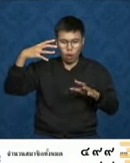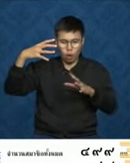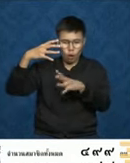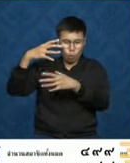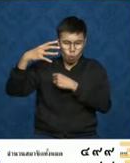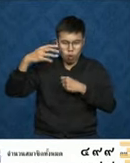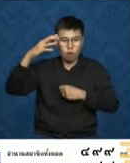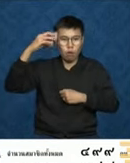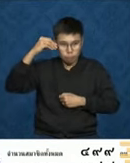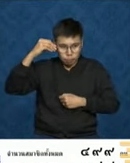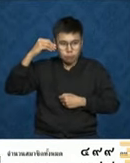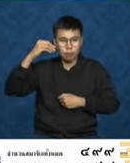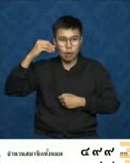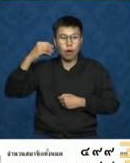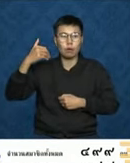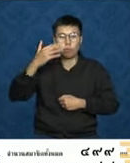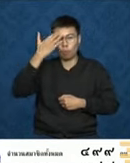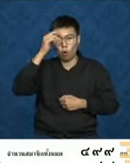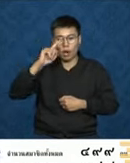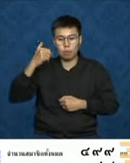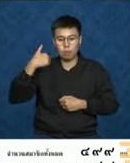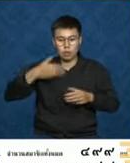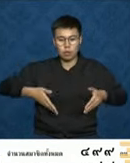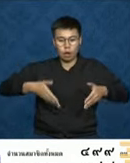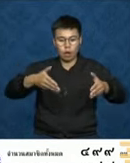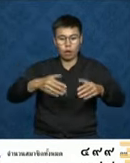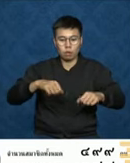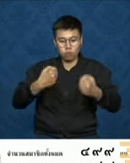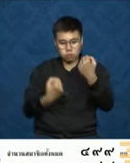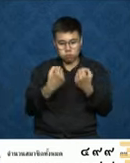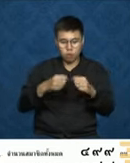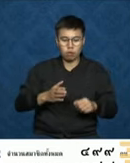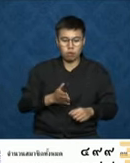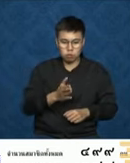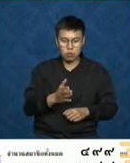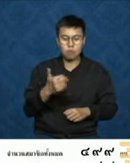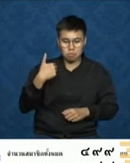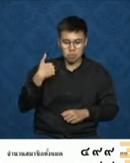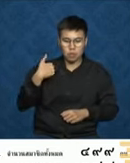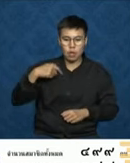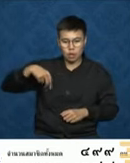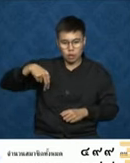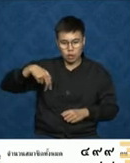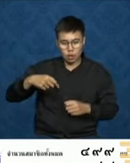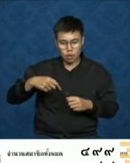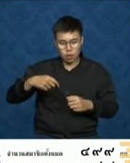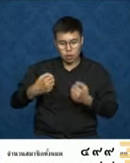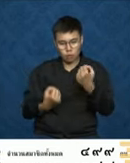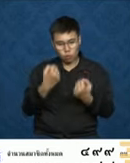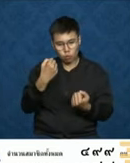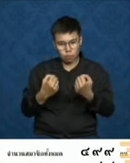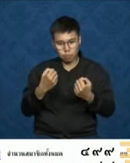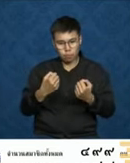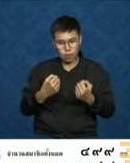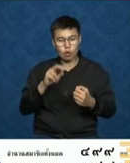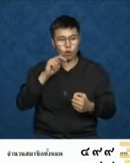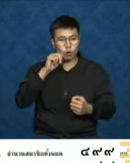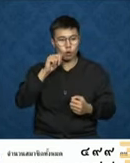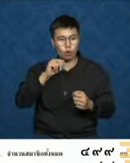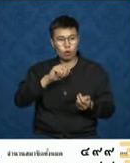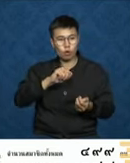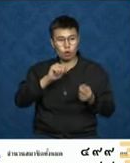นี้เป็นเส้นที่พี่น้องสัญจรไปมาเป็นจำนวนมากนะครับทั้งอ่ามีผู้ที่ต้องเดินผ่านเดินทางผ่านจังหวัดนครปฐมก็ต้องผ่านเส้นนี้เช่นกันนะครับแต่